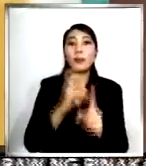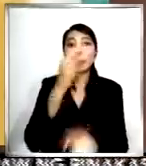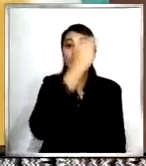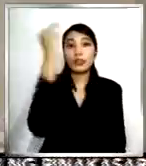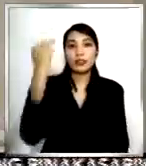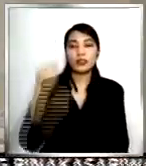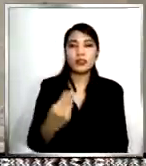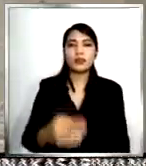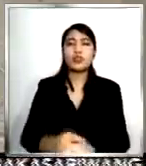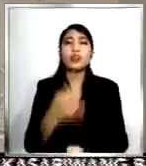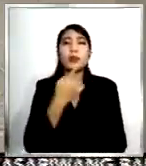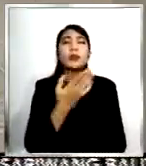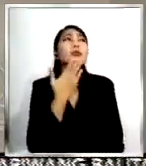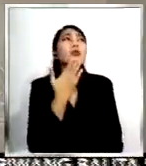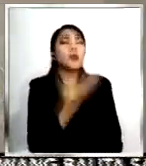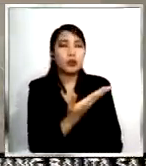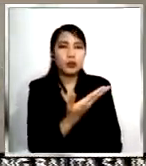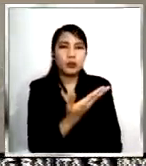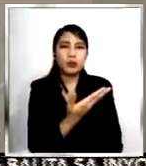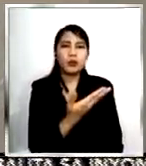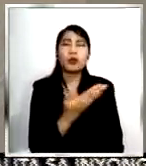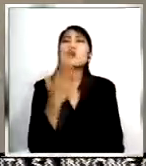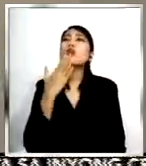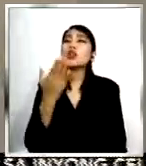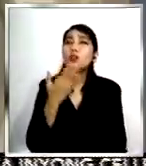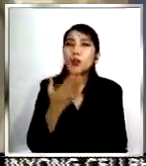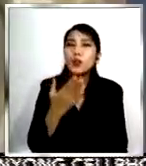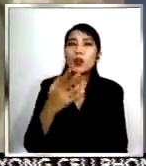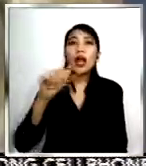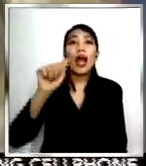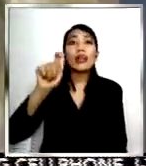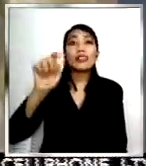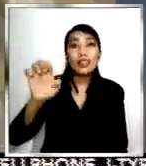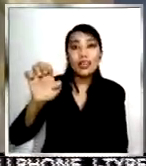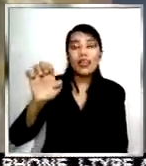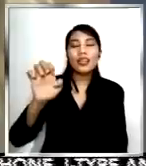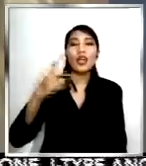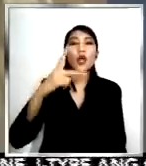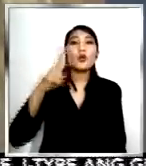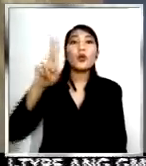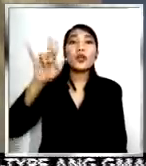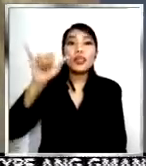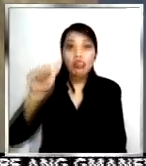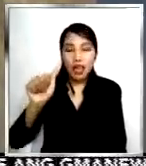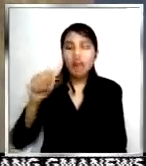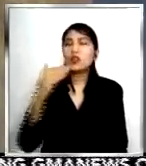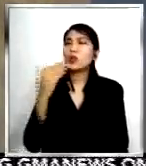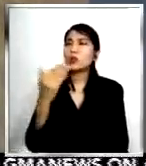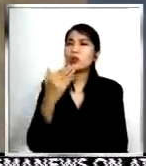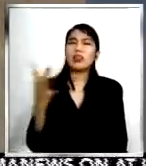simple. Thank you ate, thank you kuya. Sobrang nakakataba na ng puso yun eh. Kasi